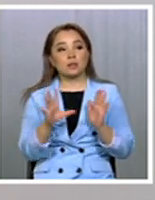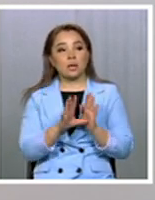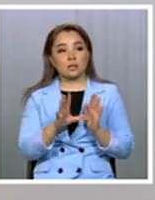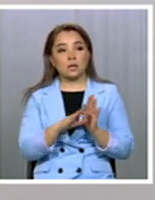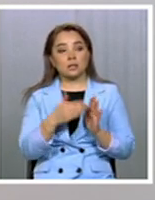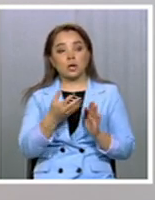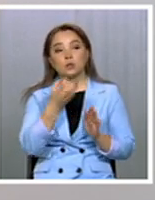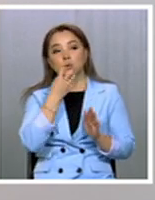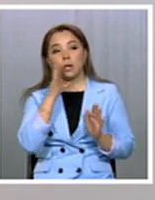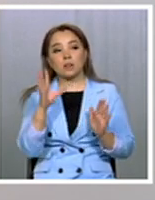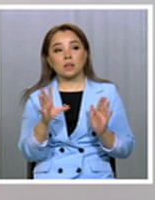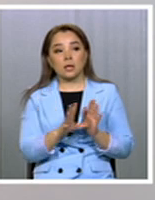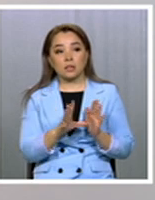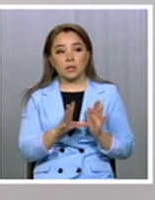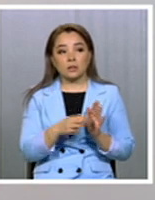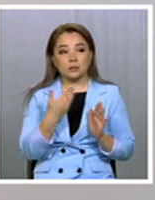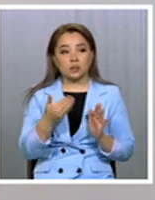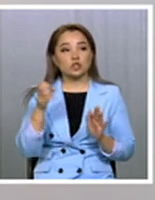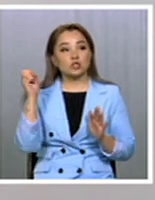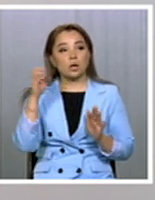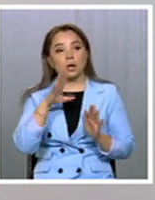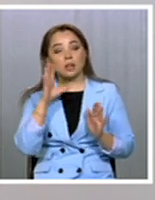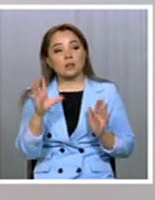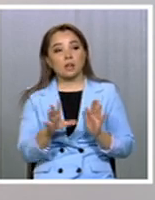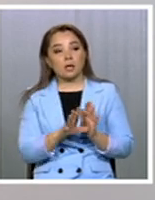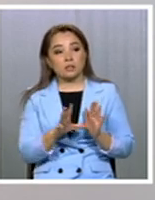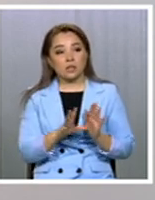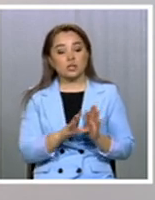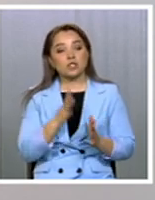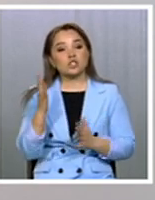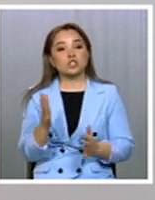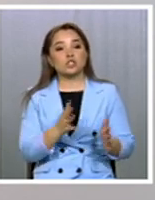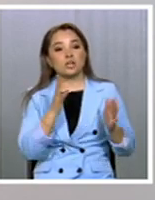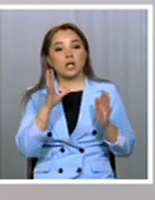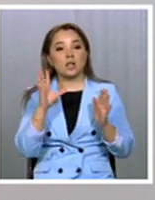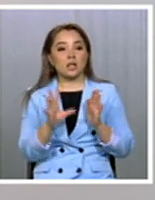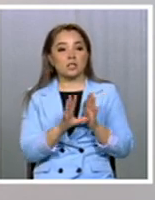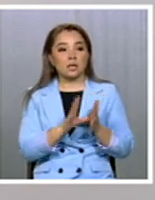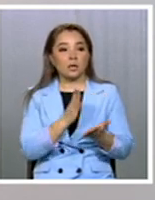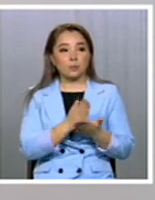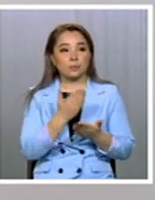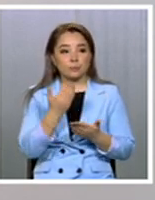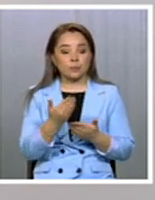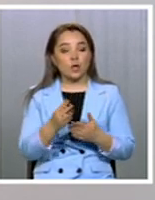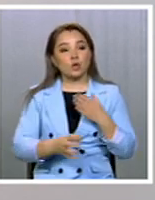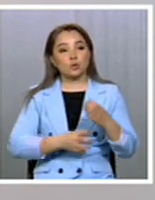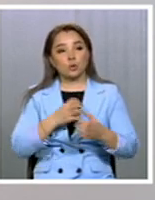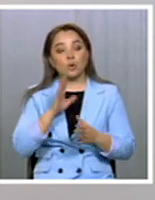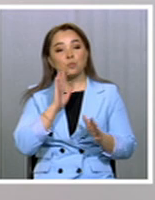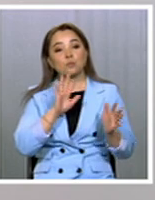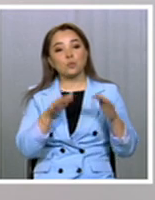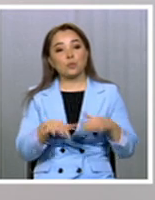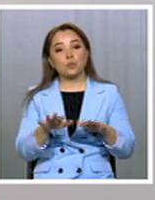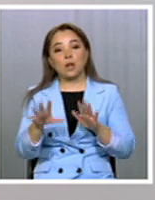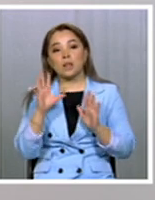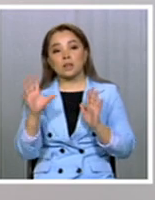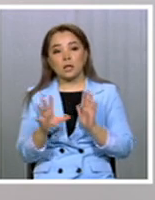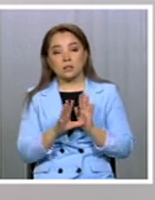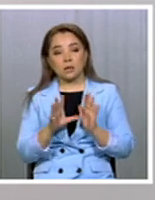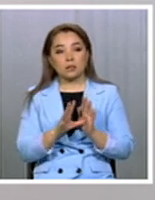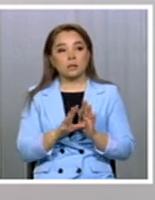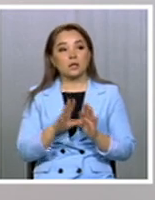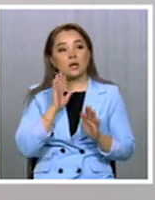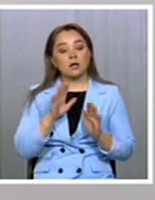жылу энергиясы, жарық энергиясы, жел энергиясы жатады. Сонымен қатар дүниежүзілік мұхит энергиясы, аққан